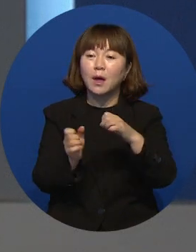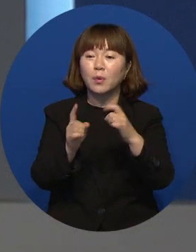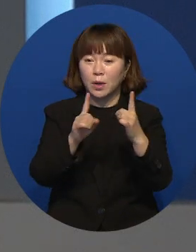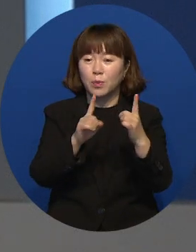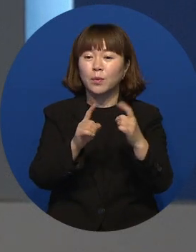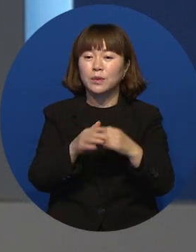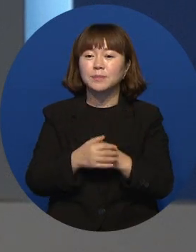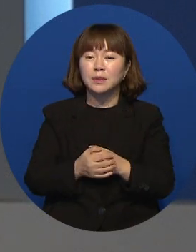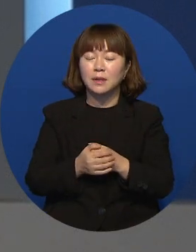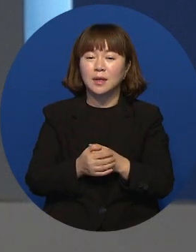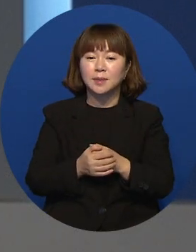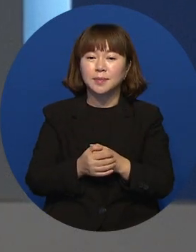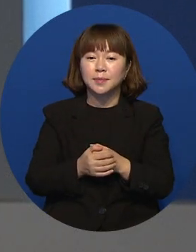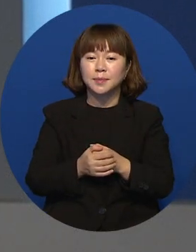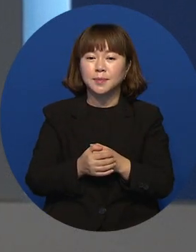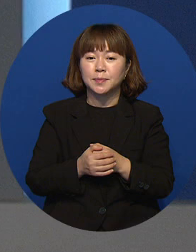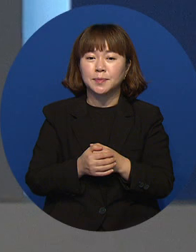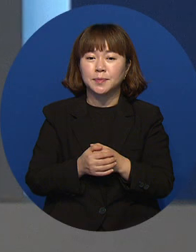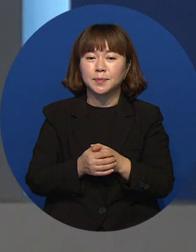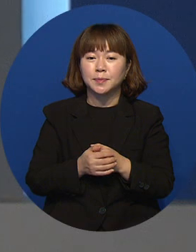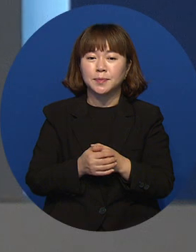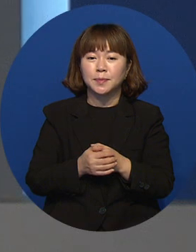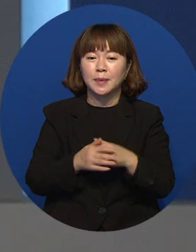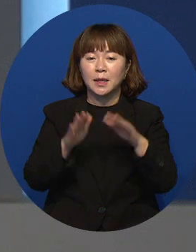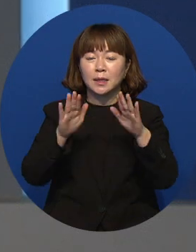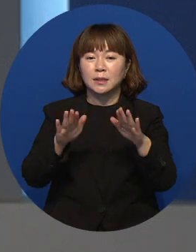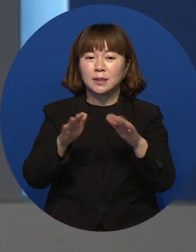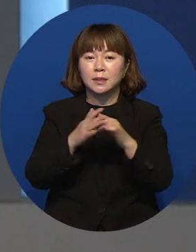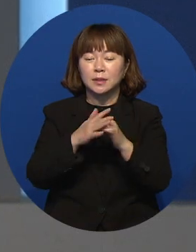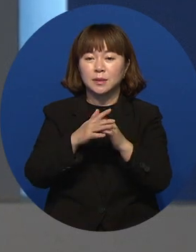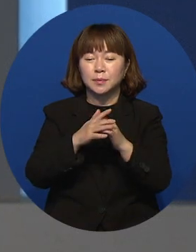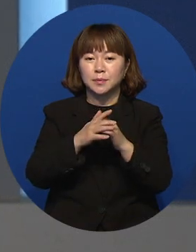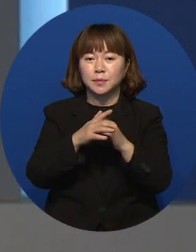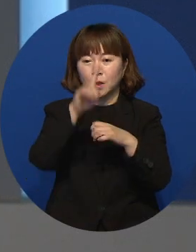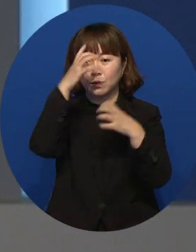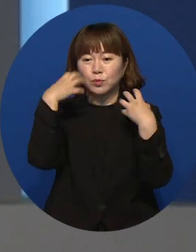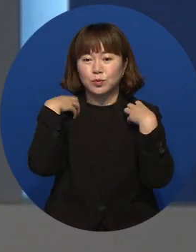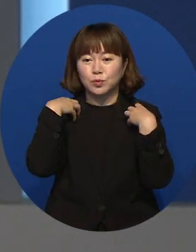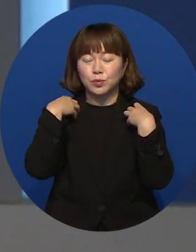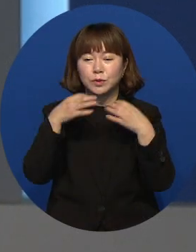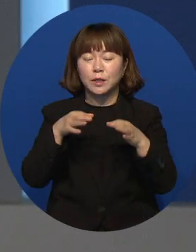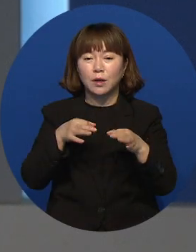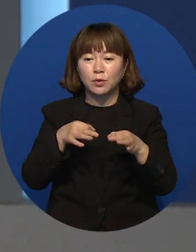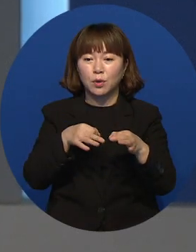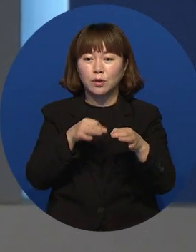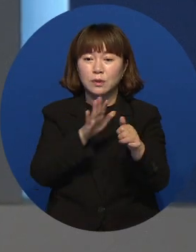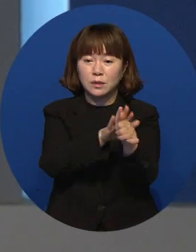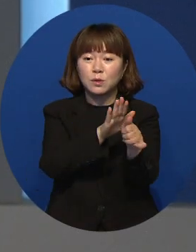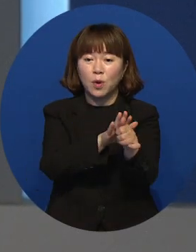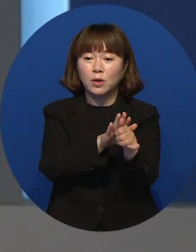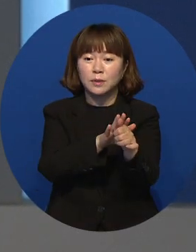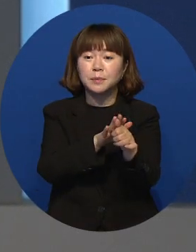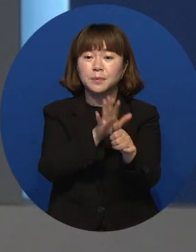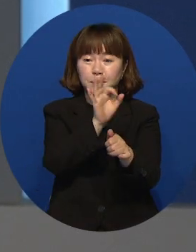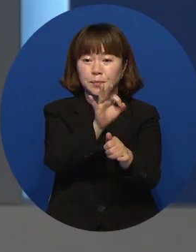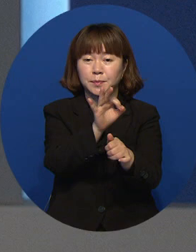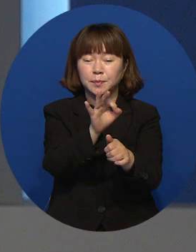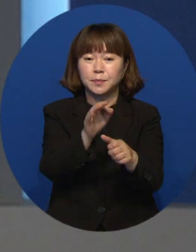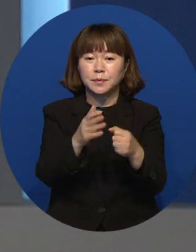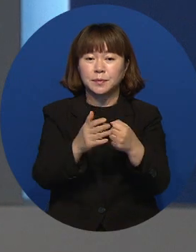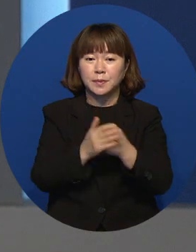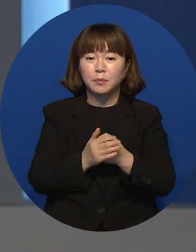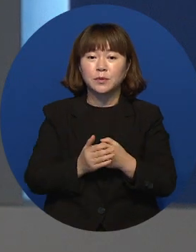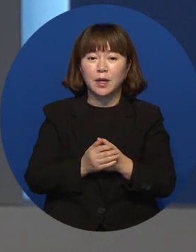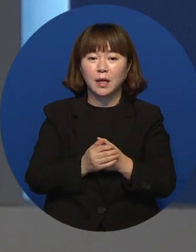됩니다 네 이제 실제로 이게 지원금이 나 이런거 때문에 이제 이 상인들이 지나 이런데 이제